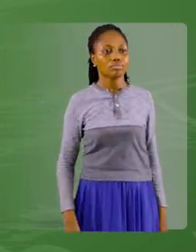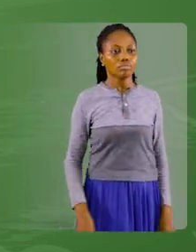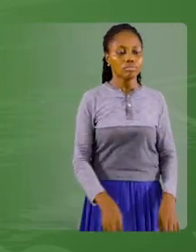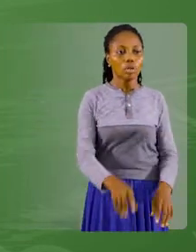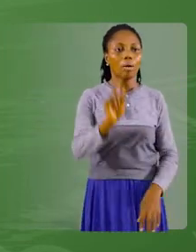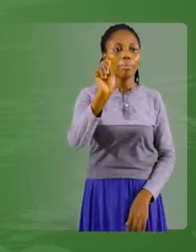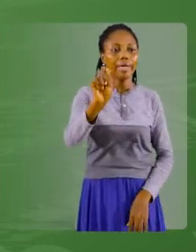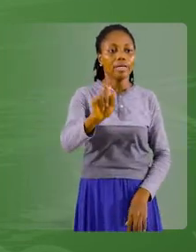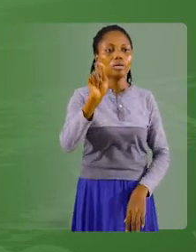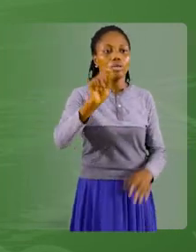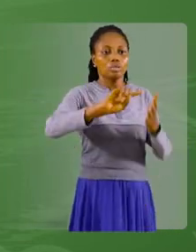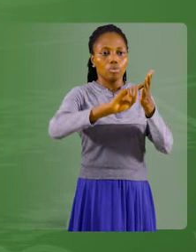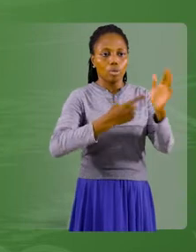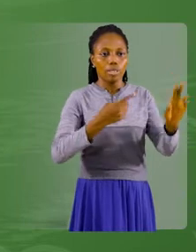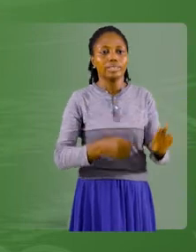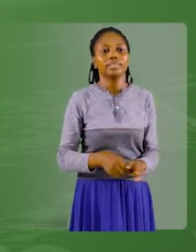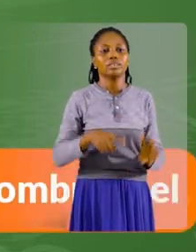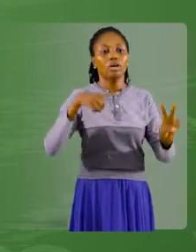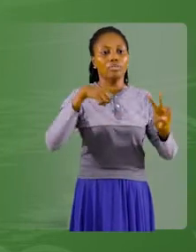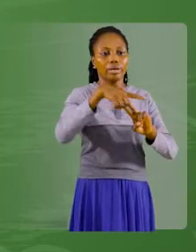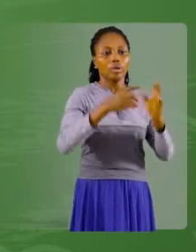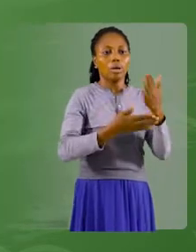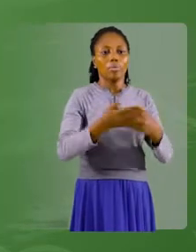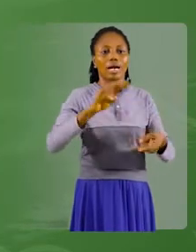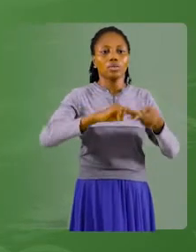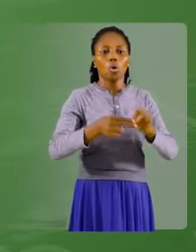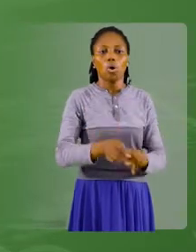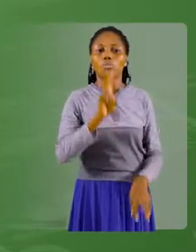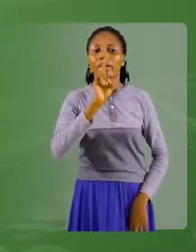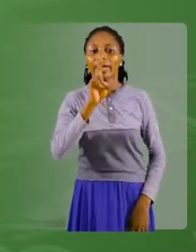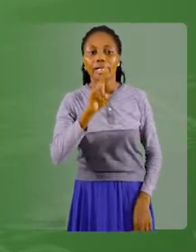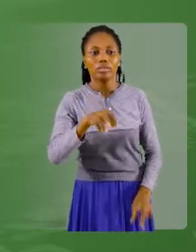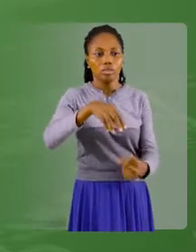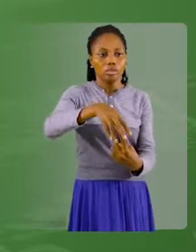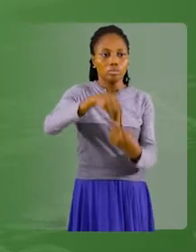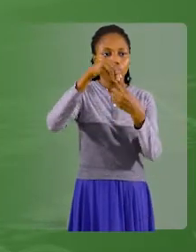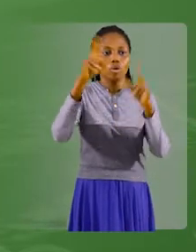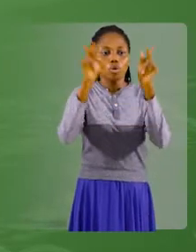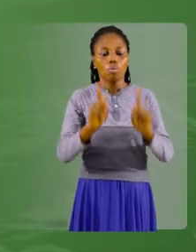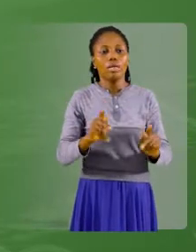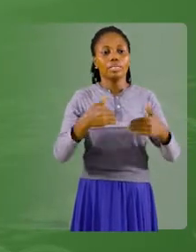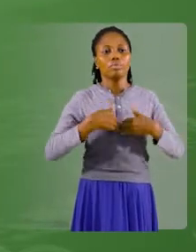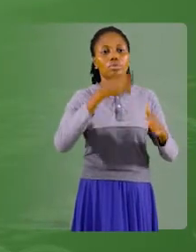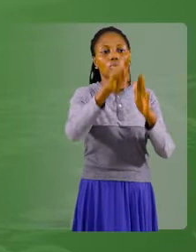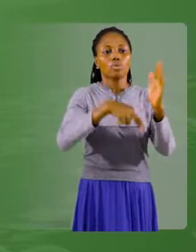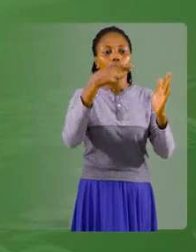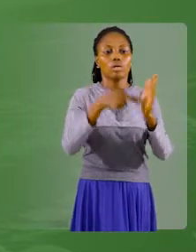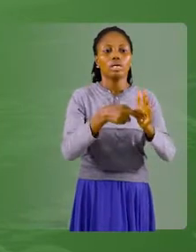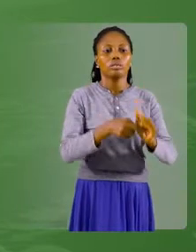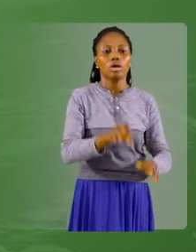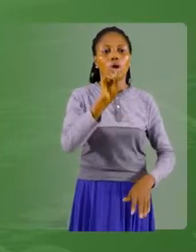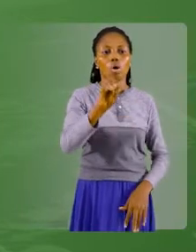vecteur par un nombre réel. Propriété. Le plan est muni d'un repère